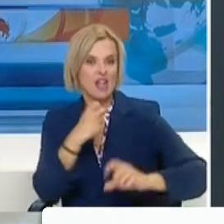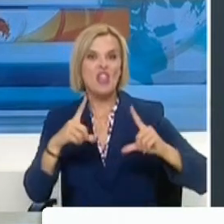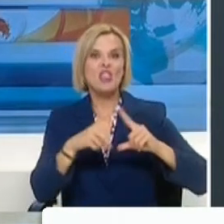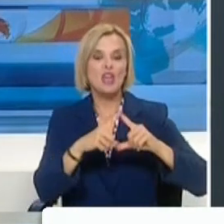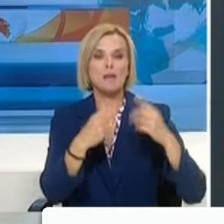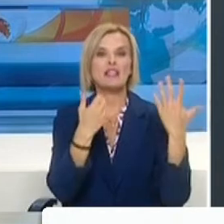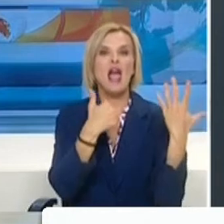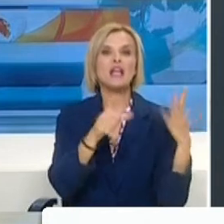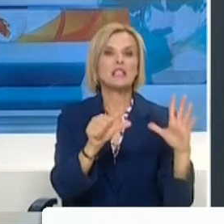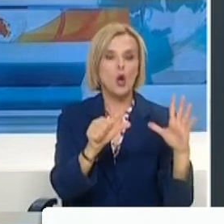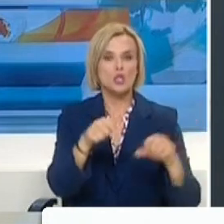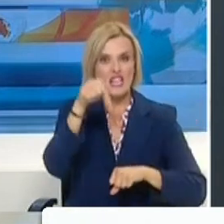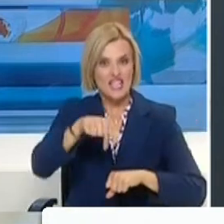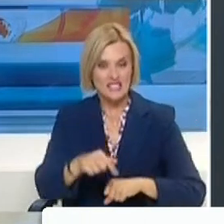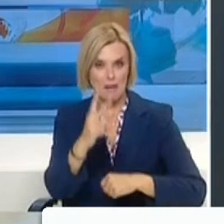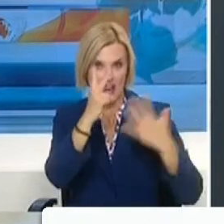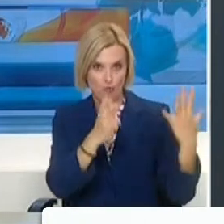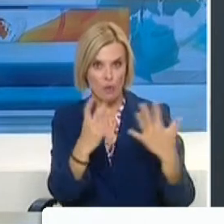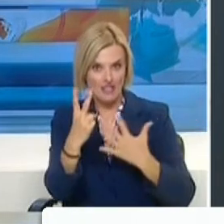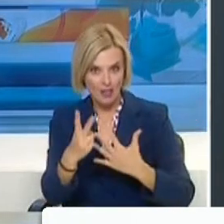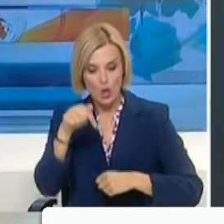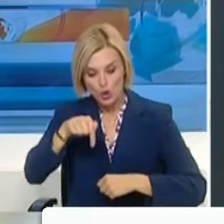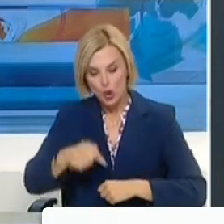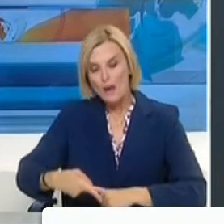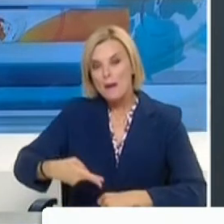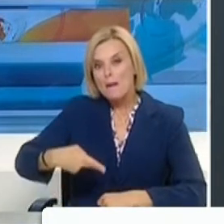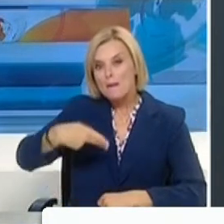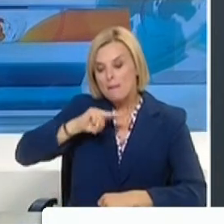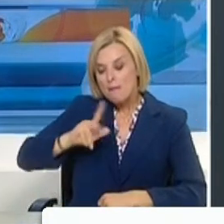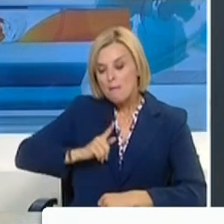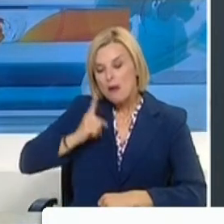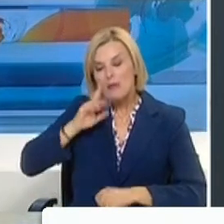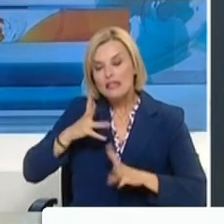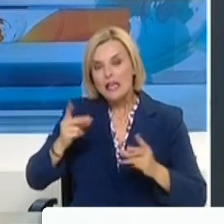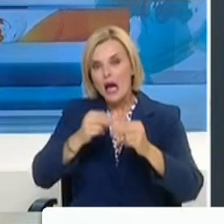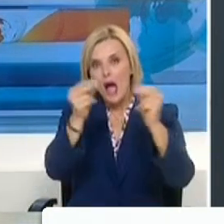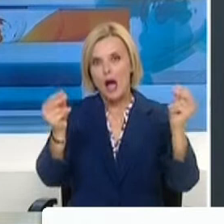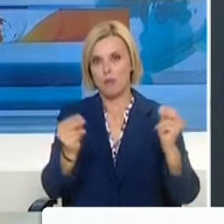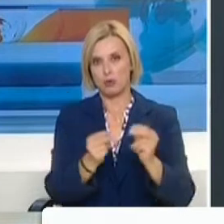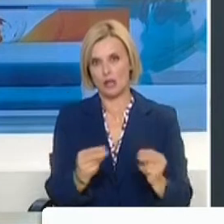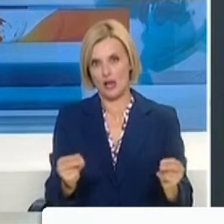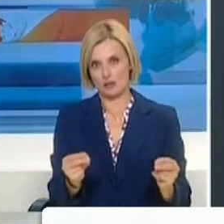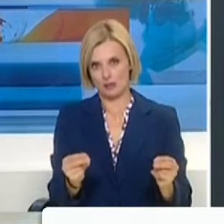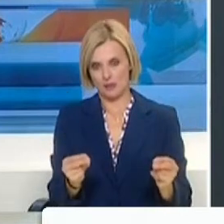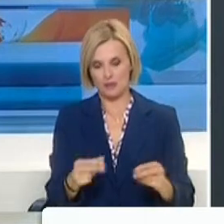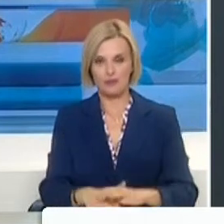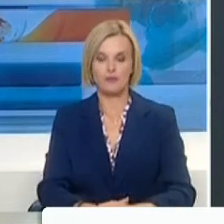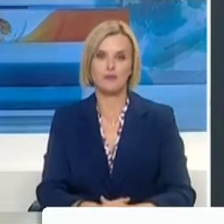72. Έχουν σταλεί στο Εθνικό Κέντρο Αιμοδοσίας και περιμένουμε στις αμέσως επόμενες ώρες τα αποτελέσματα μαζί με τις απαραίτητες